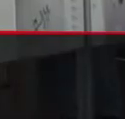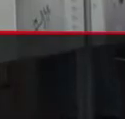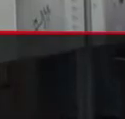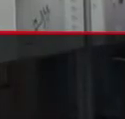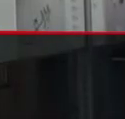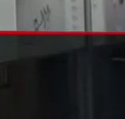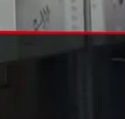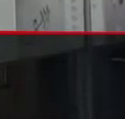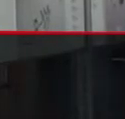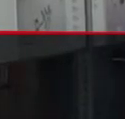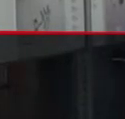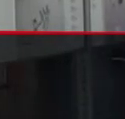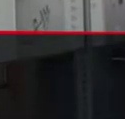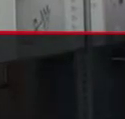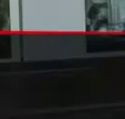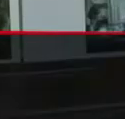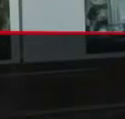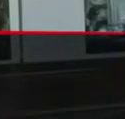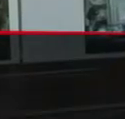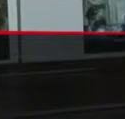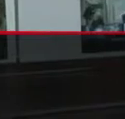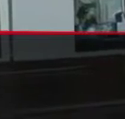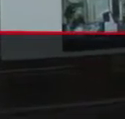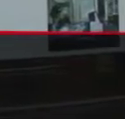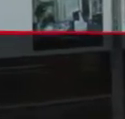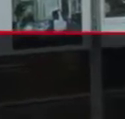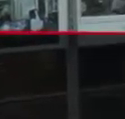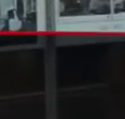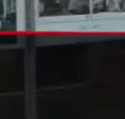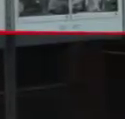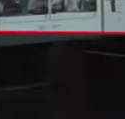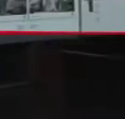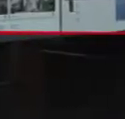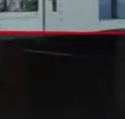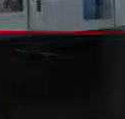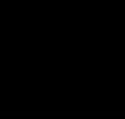guztietan Bizkaira itzul daitezen eta Bilbo eta Bizkaiaren irudia zabal dezaten animatu ditu.